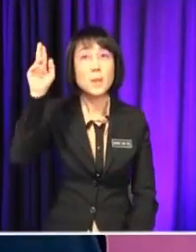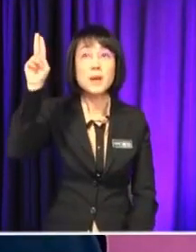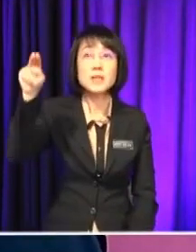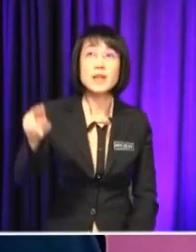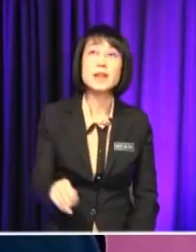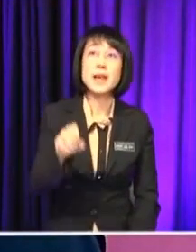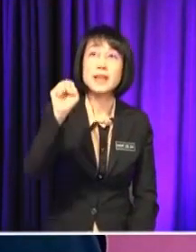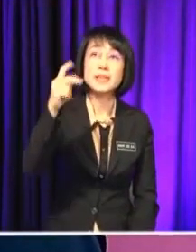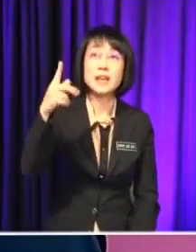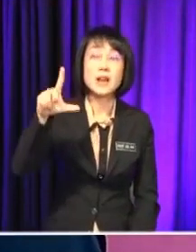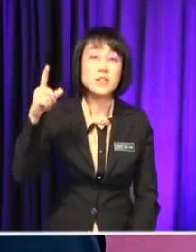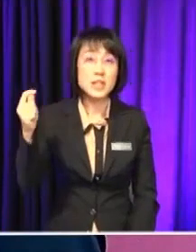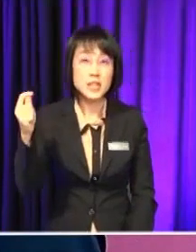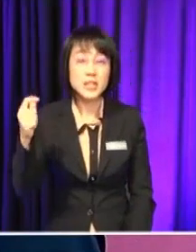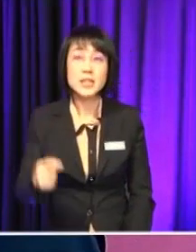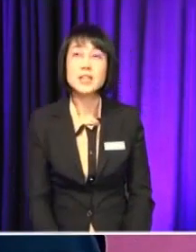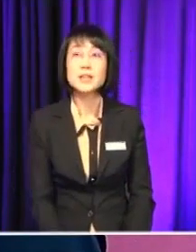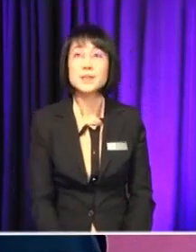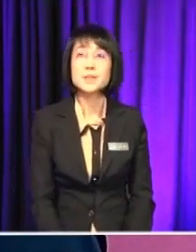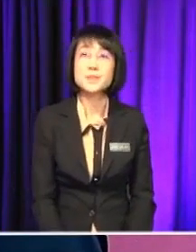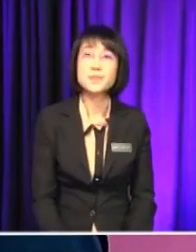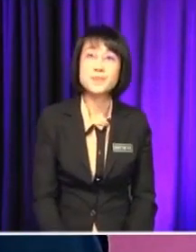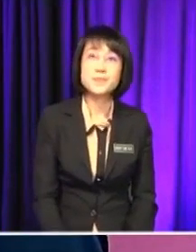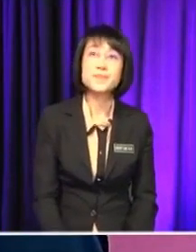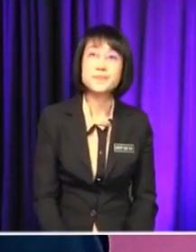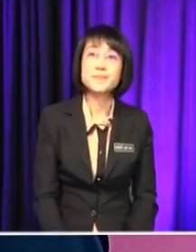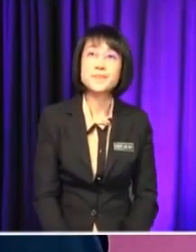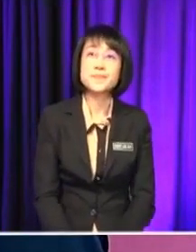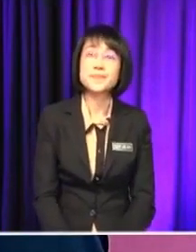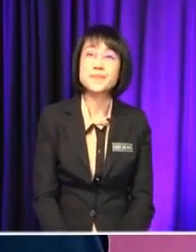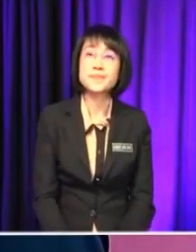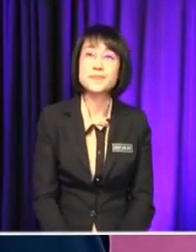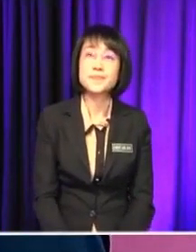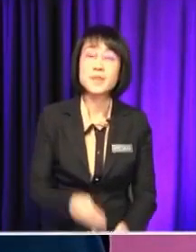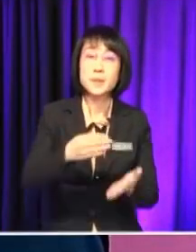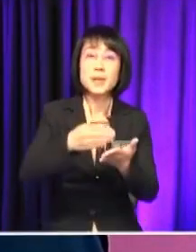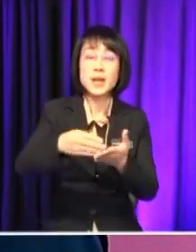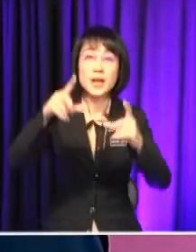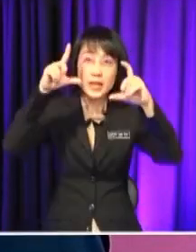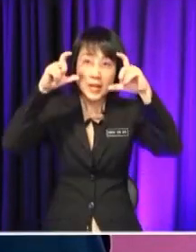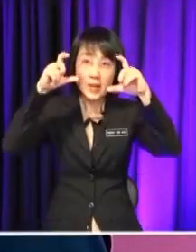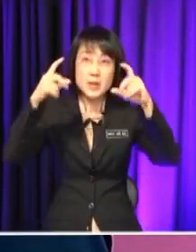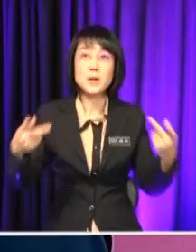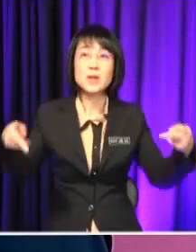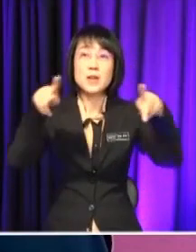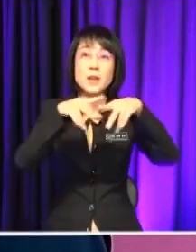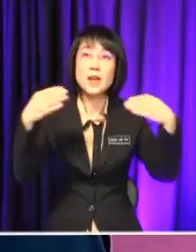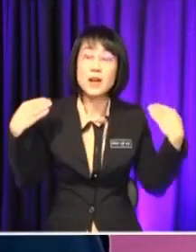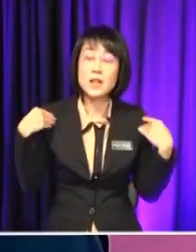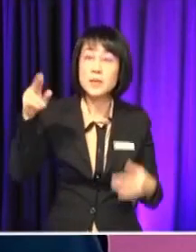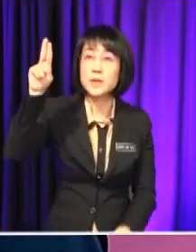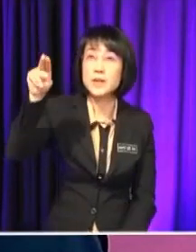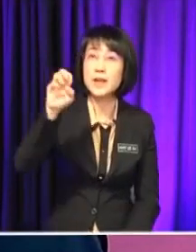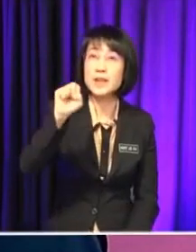sistem Camry kita tertutup nih tentang faktor-faktor untuk pemasangan tersebut jadi bilangan cambre yang perlu ada dalam pemasangan